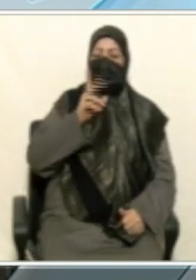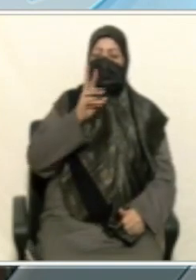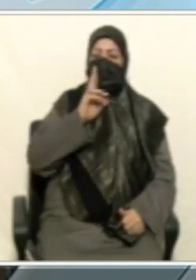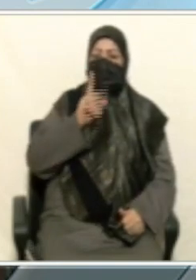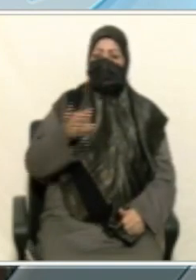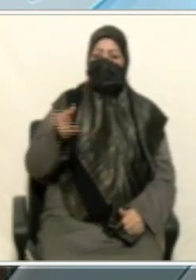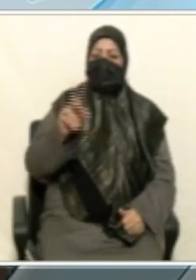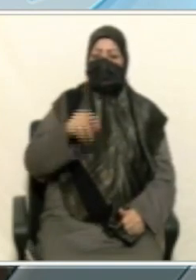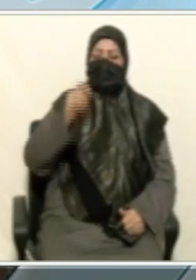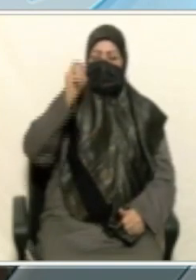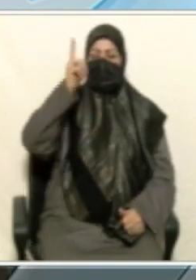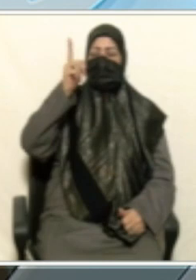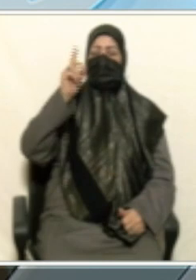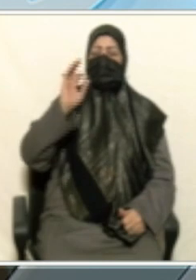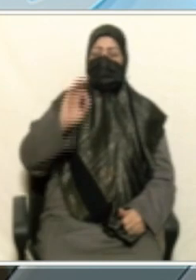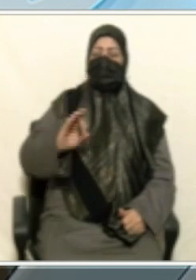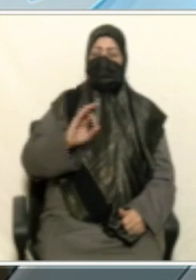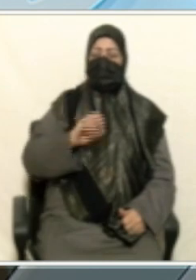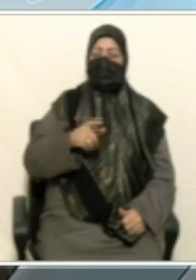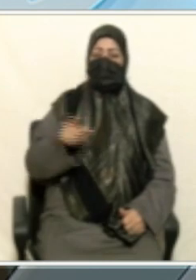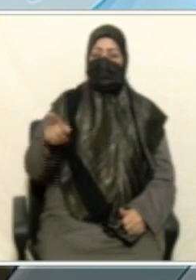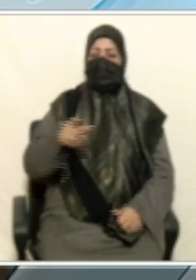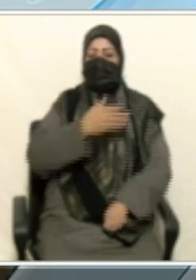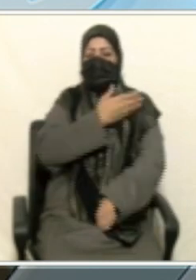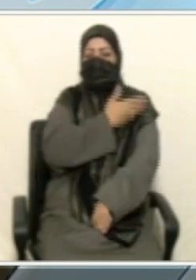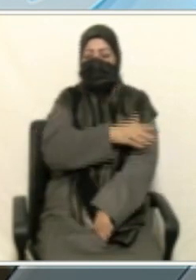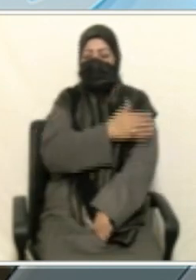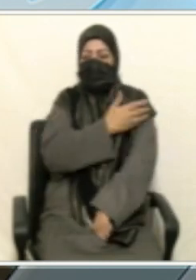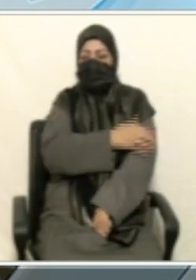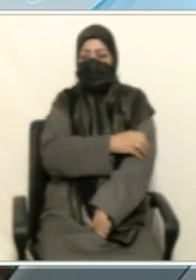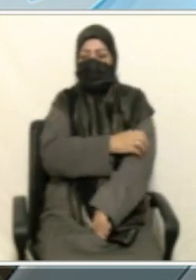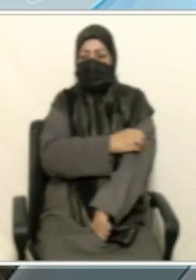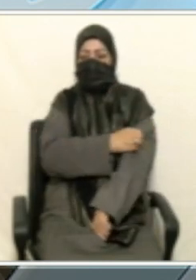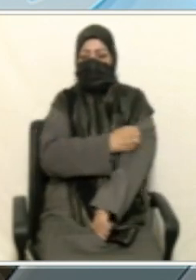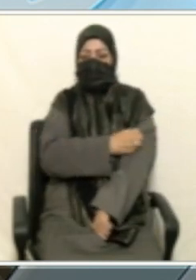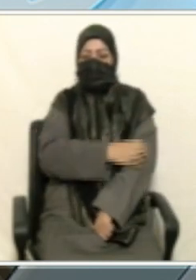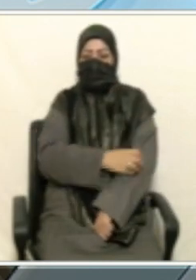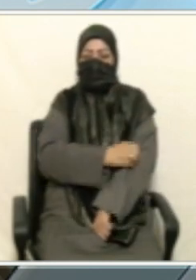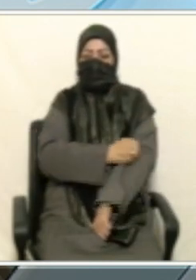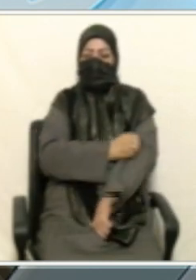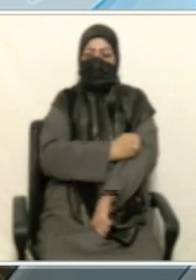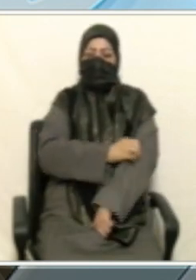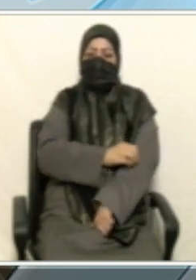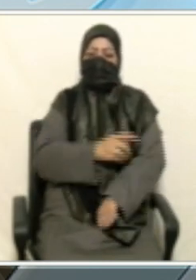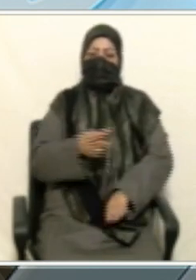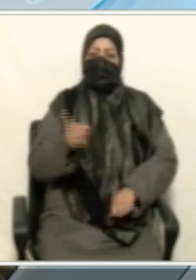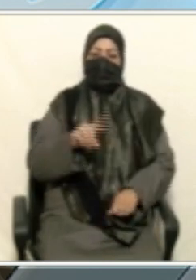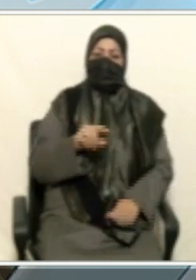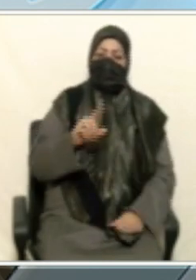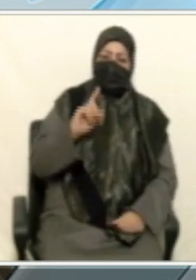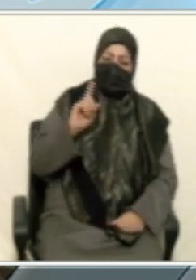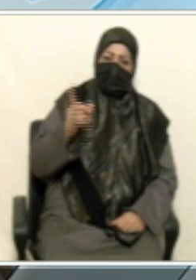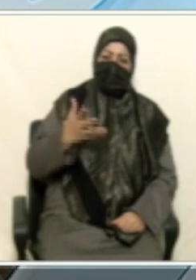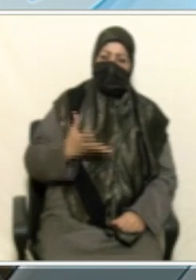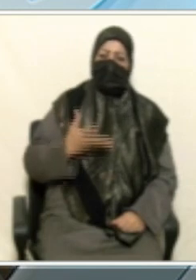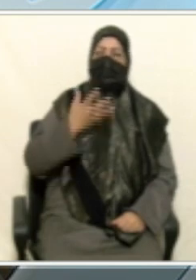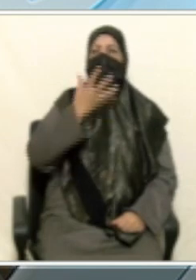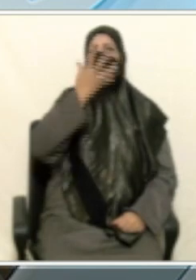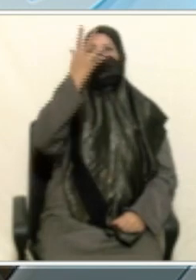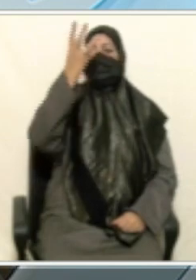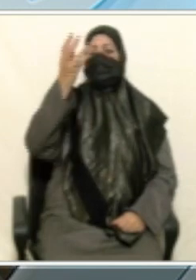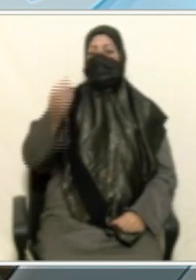والتوبة فتاب إلى الله سبحانه وتعالى، هل ينفعه هذا؟ نعم أخي الكريم ينفعه، رحمة الله عز